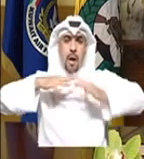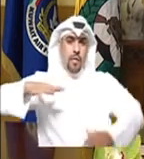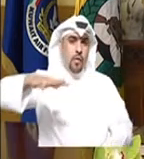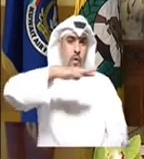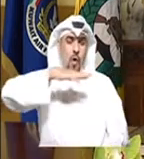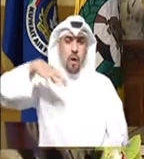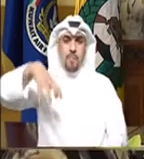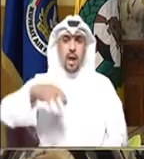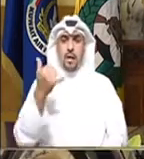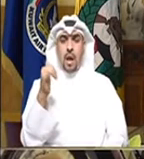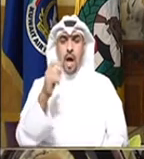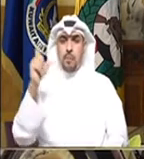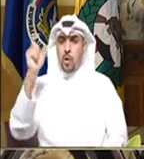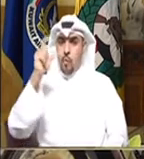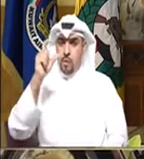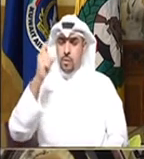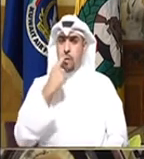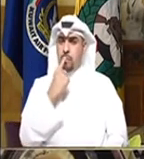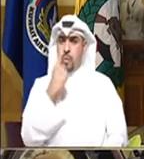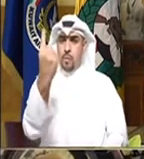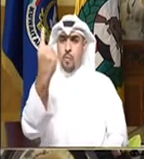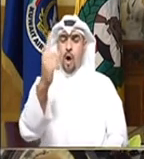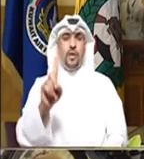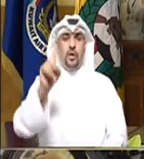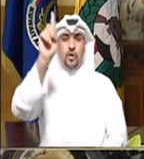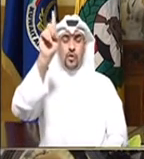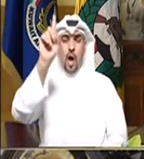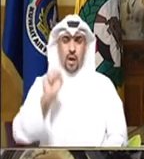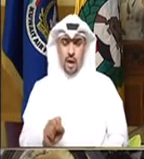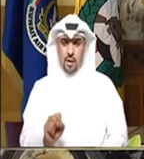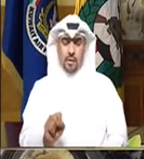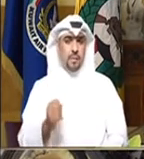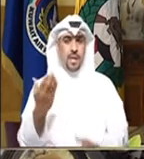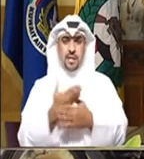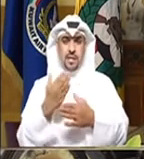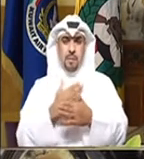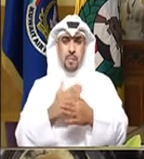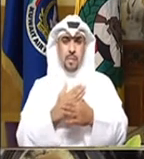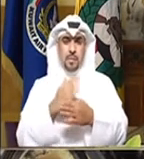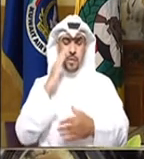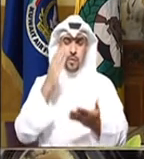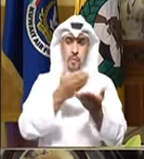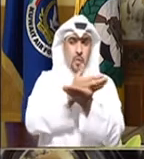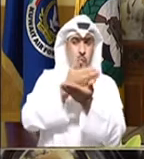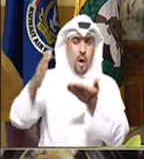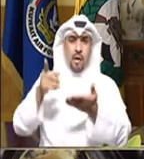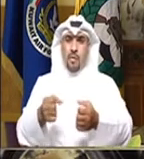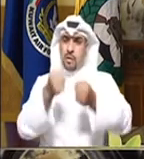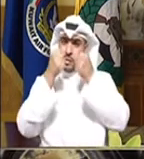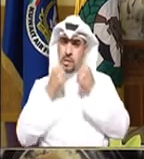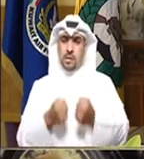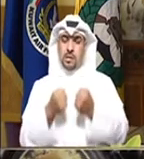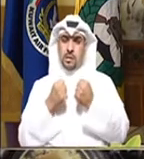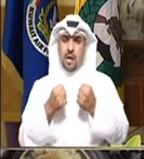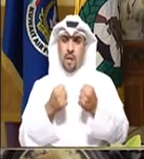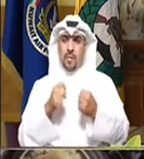المسلمين وتكاتفهم وتآزرهم لمواجهة هذه التحديات وجرء